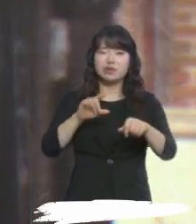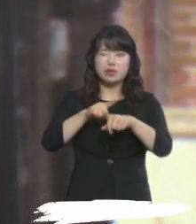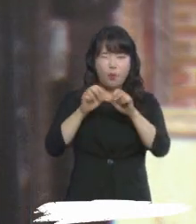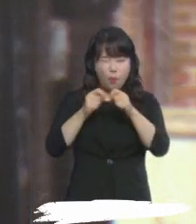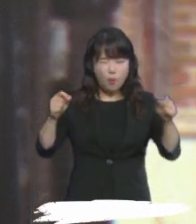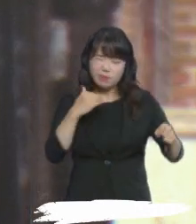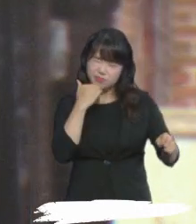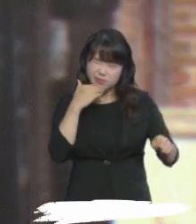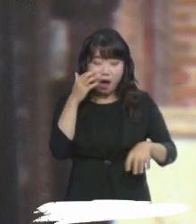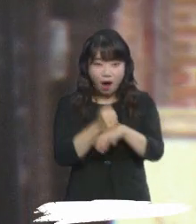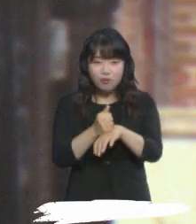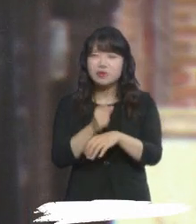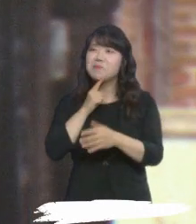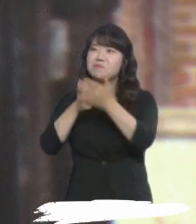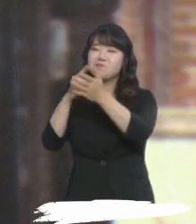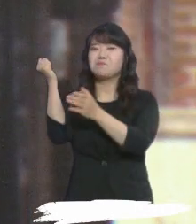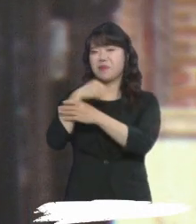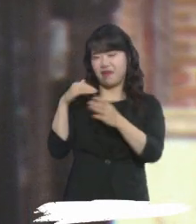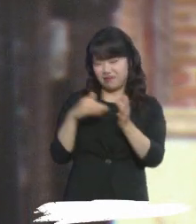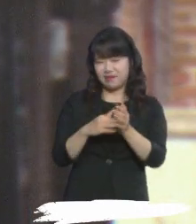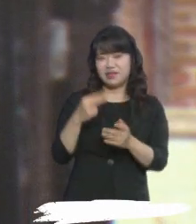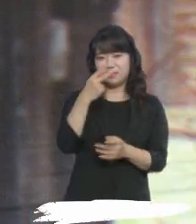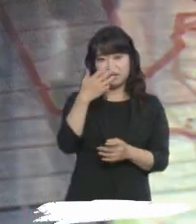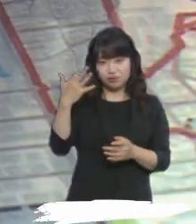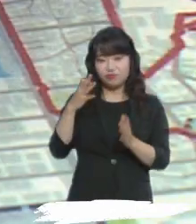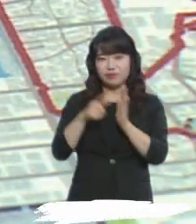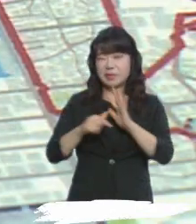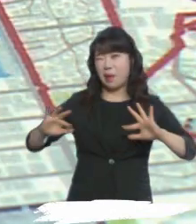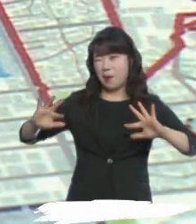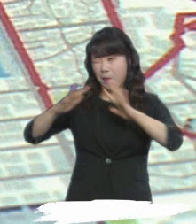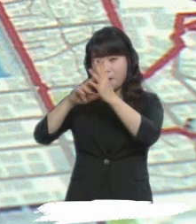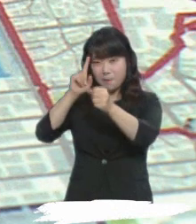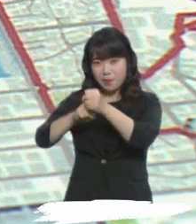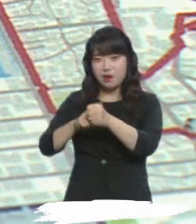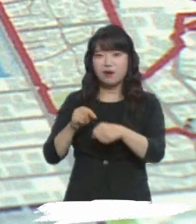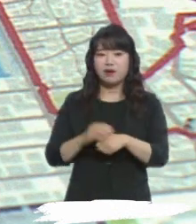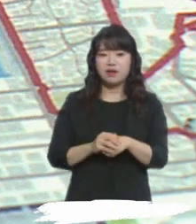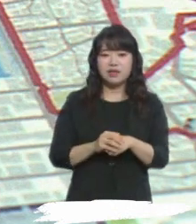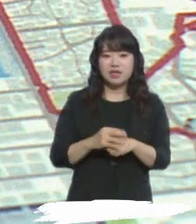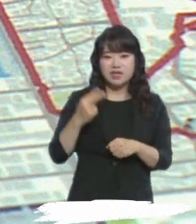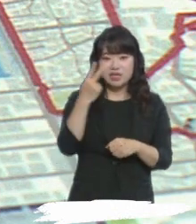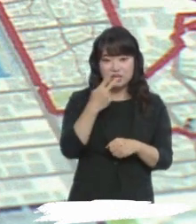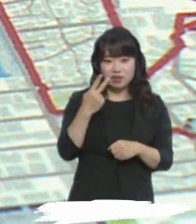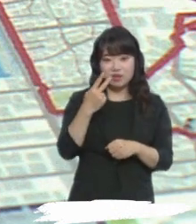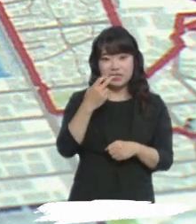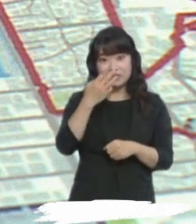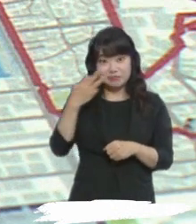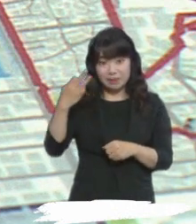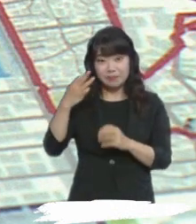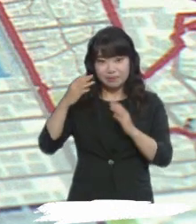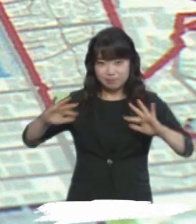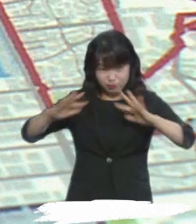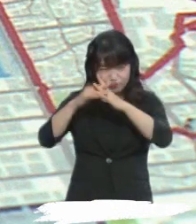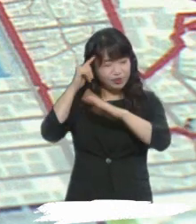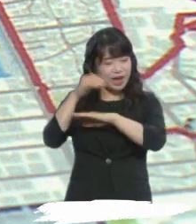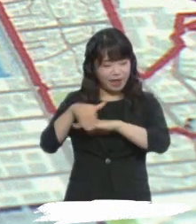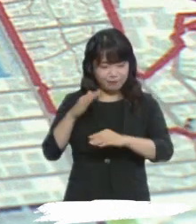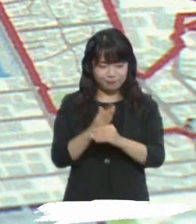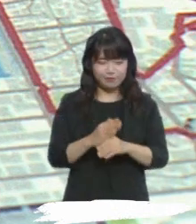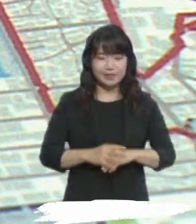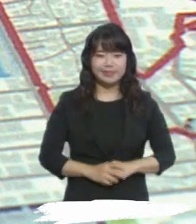계획 인가를 받았습니다. 2019년 준공을 목표로 1,213세대를 공급한다는 계획입니다. 이재용